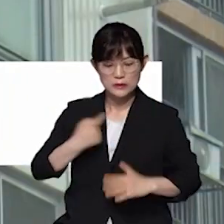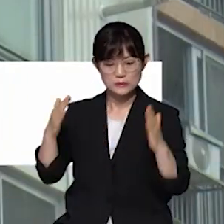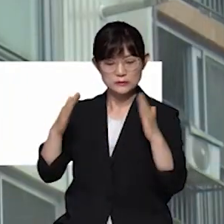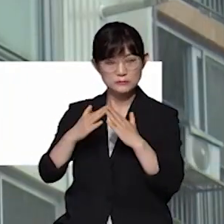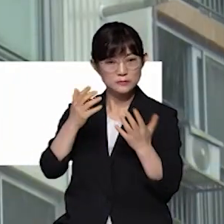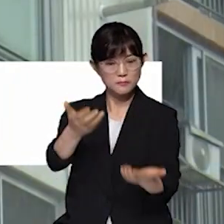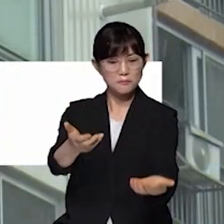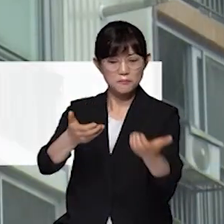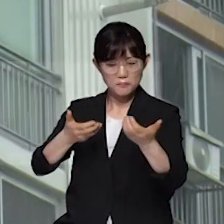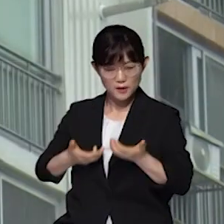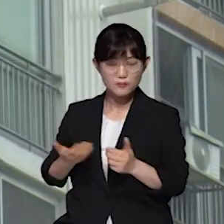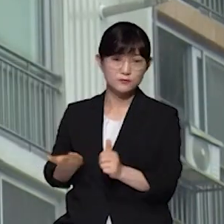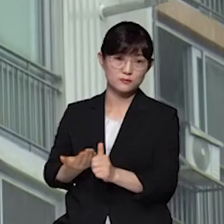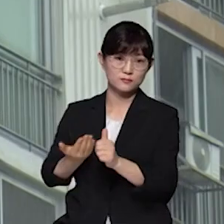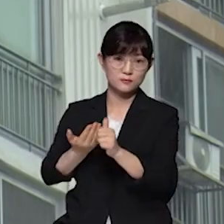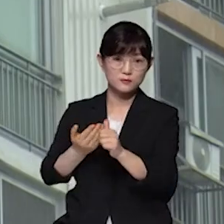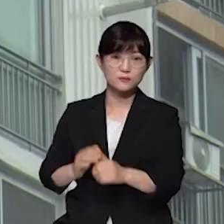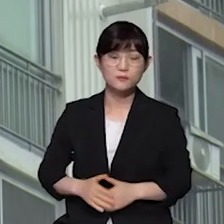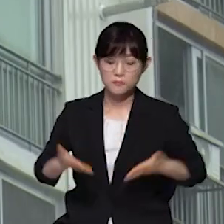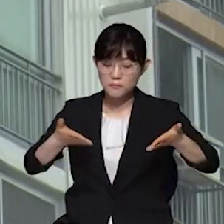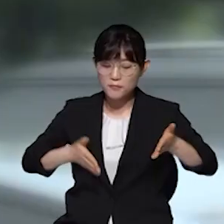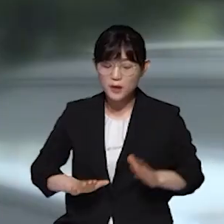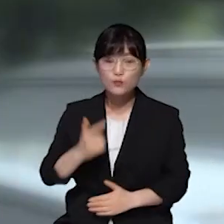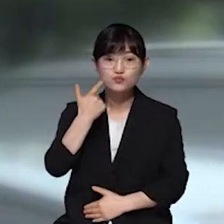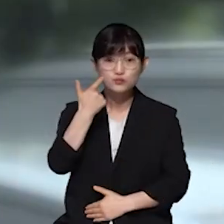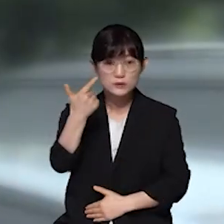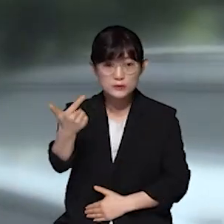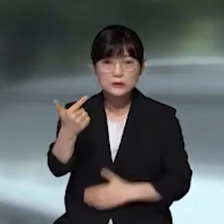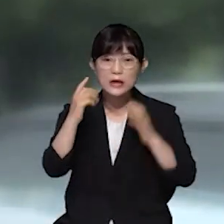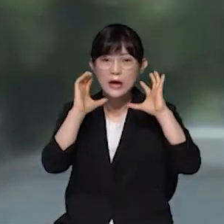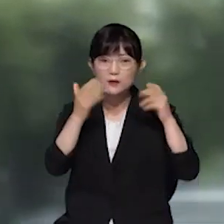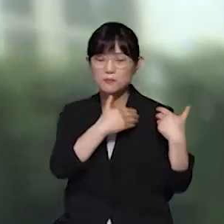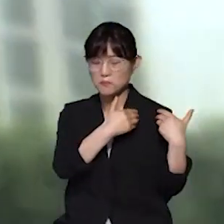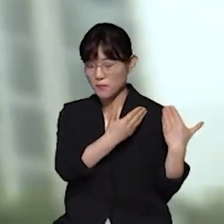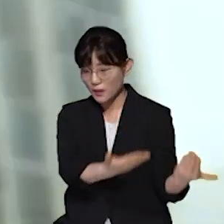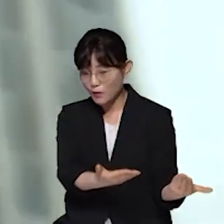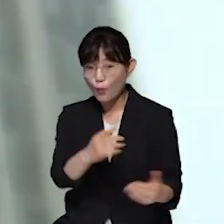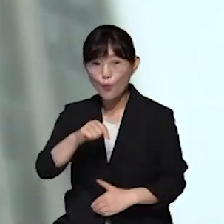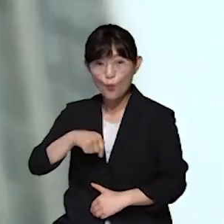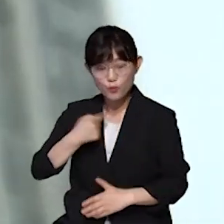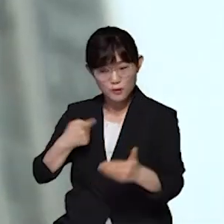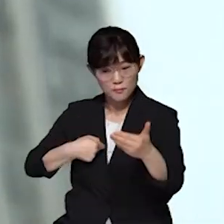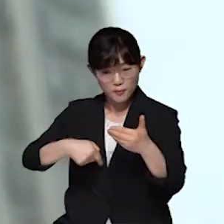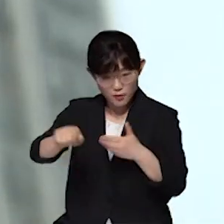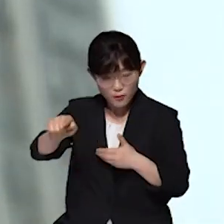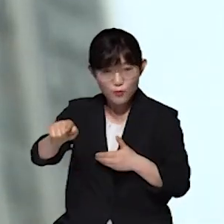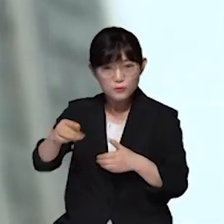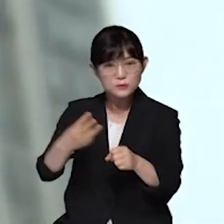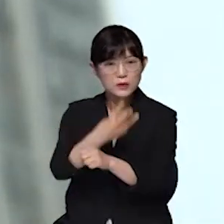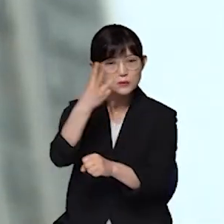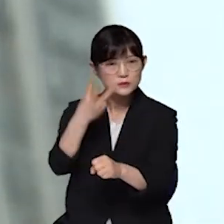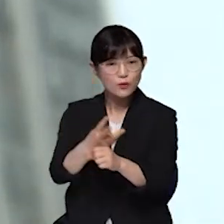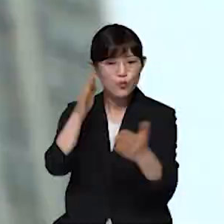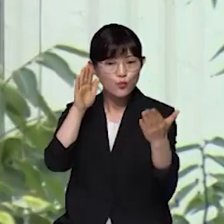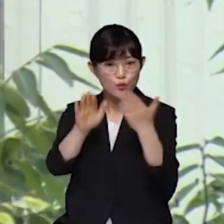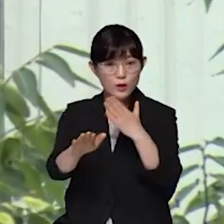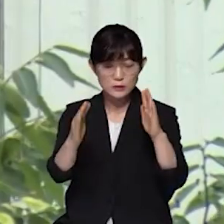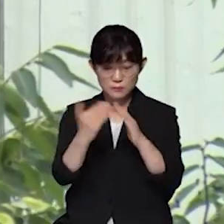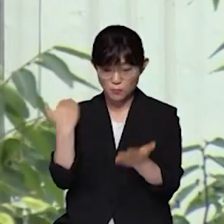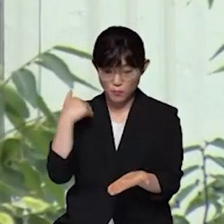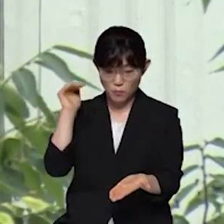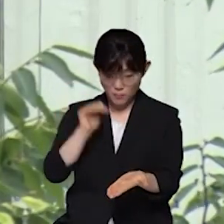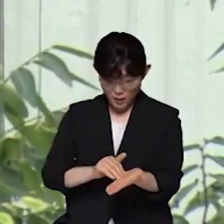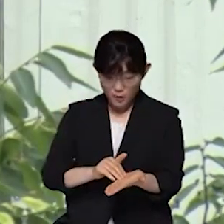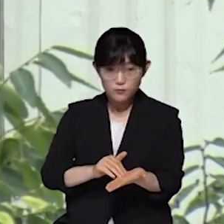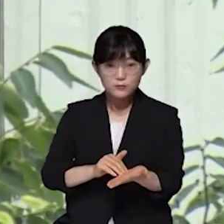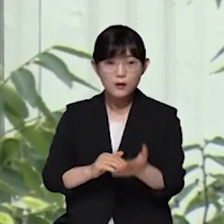집으로 데려왔습니다. 생후 6일이 된 아이만 놔둔 채 홀로 외출했던 A씨가 3시간 만에 돌아오니